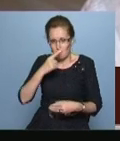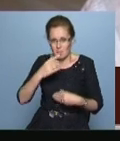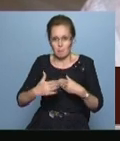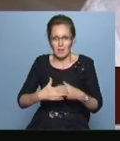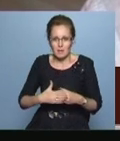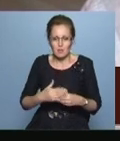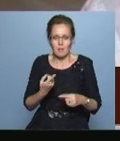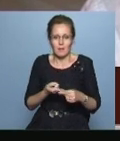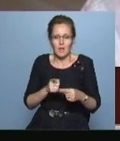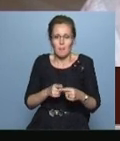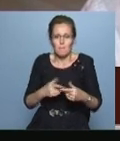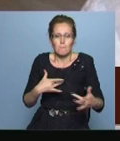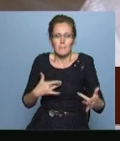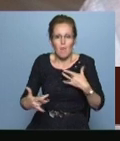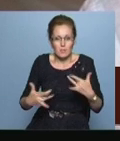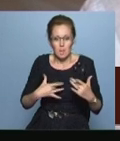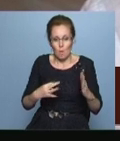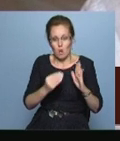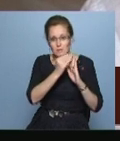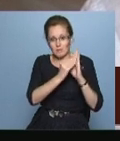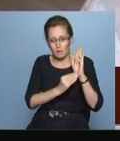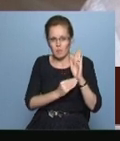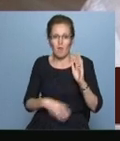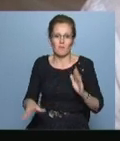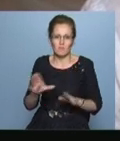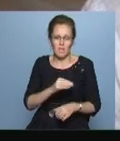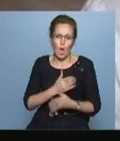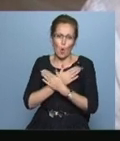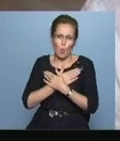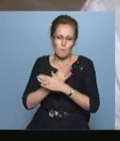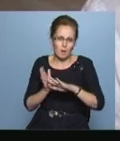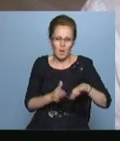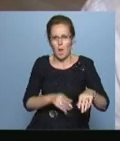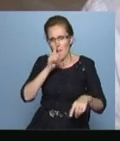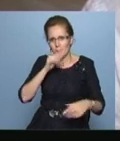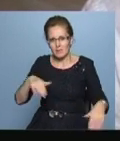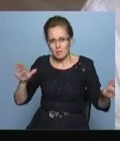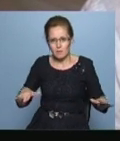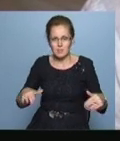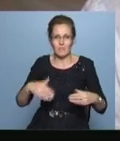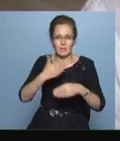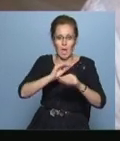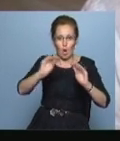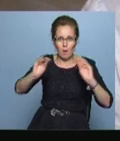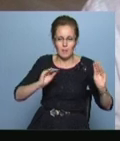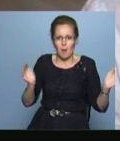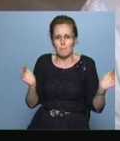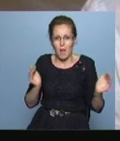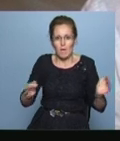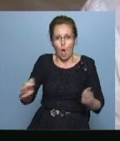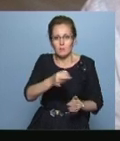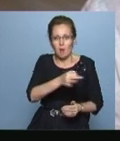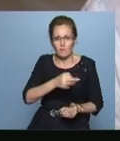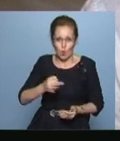треплевской пьесе, да, о пустоте, что все умерли, птицы, то есть ничего, никакой декорации, кроме этих маленьких островков, где